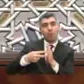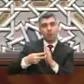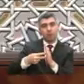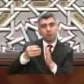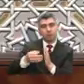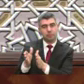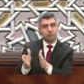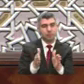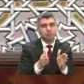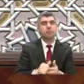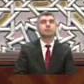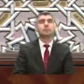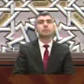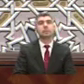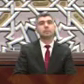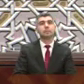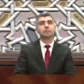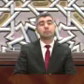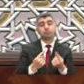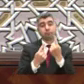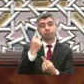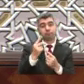شكرا. هل هناك من تعقيب إضافي؟